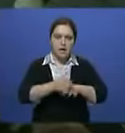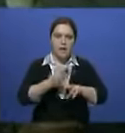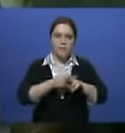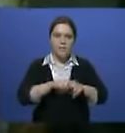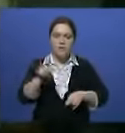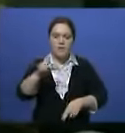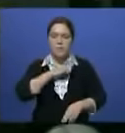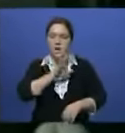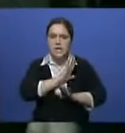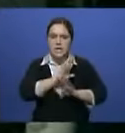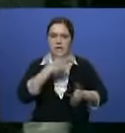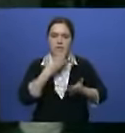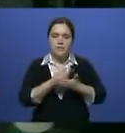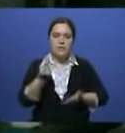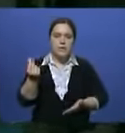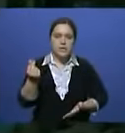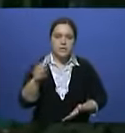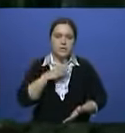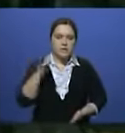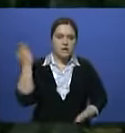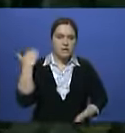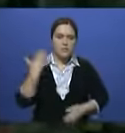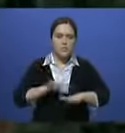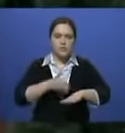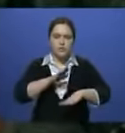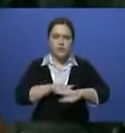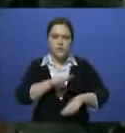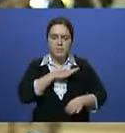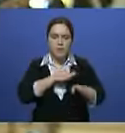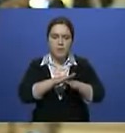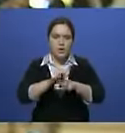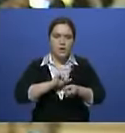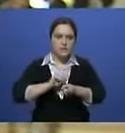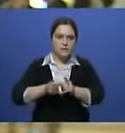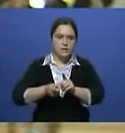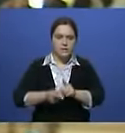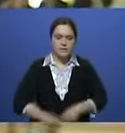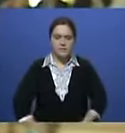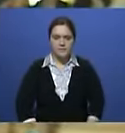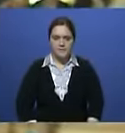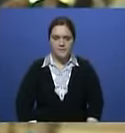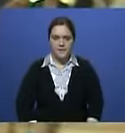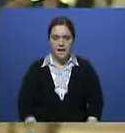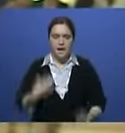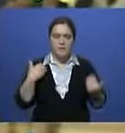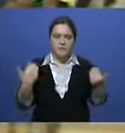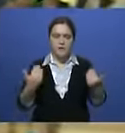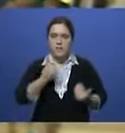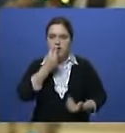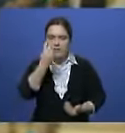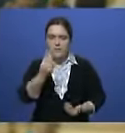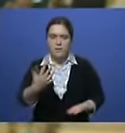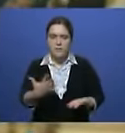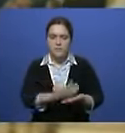было собственных средств что тут говорить о реформировании экономики и полной перестройке и мы видим те достижения которые за